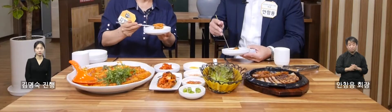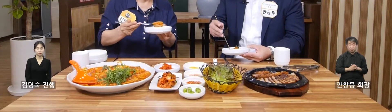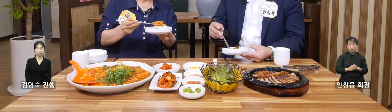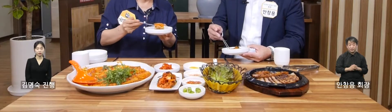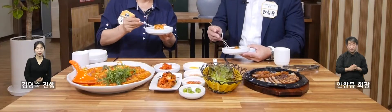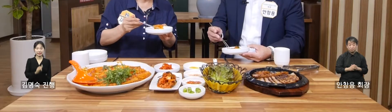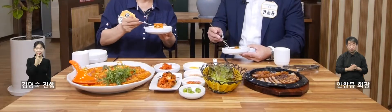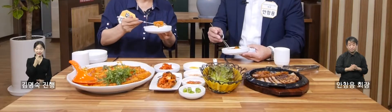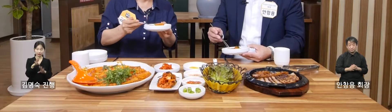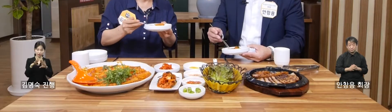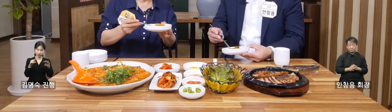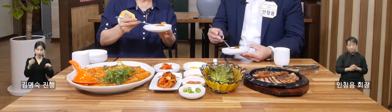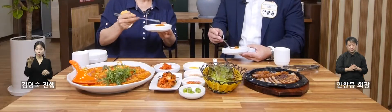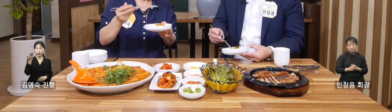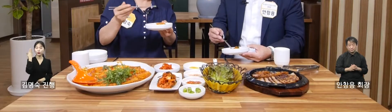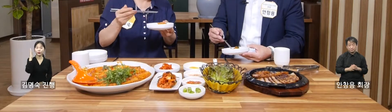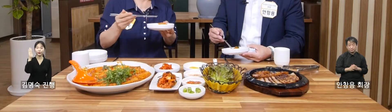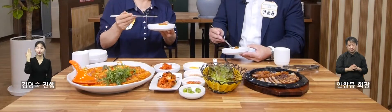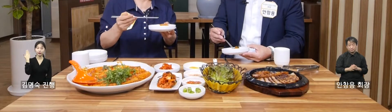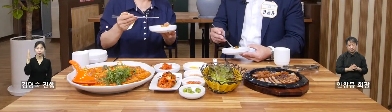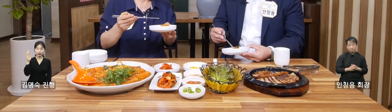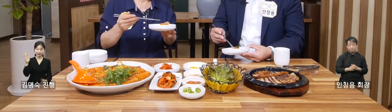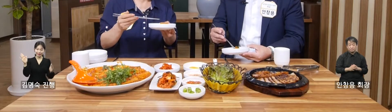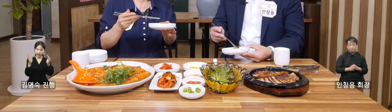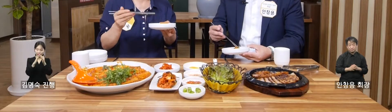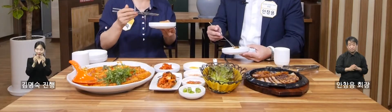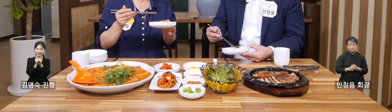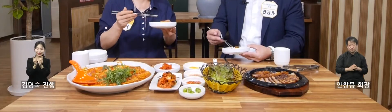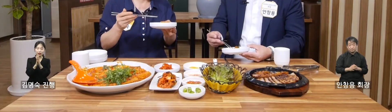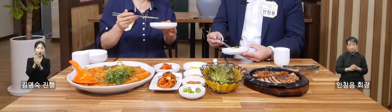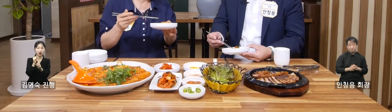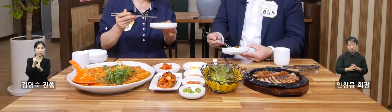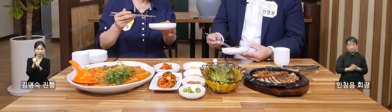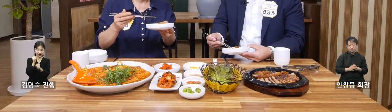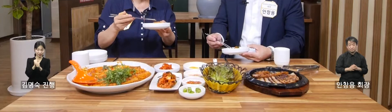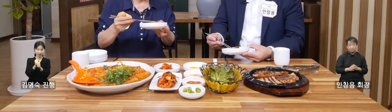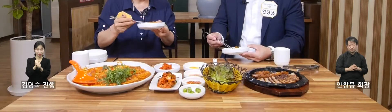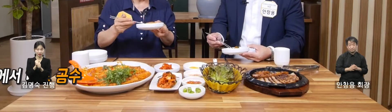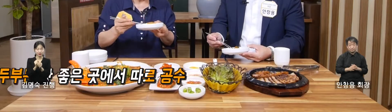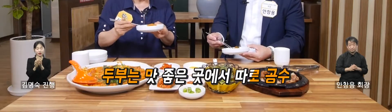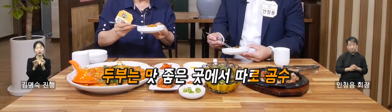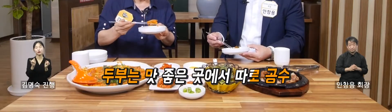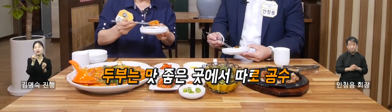두부도 사실은 요즘은 이제 직접 써서 하시는 분들도 계시지만 그게 쉽지 않은 일이라